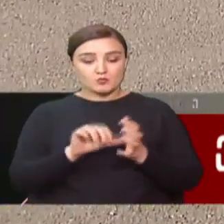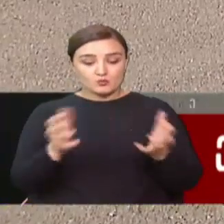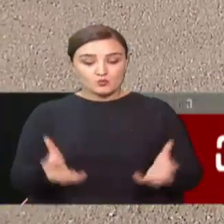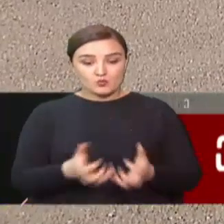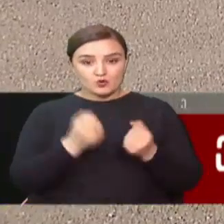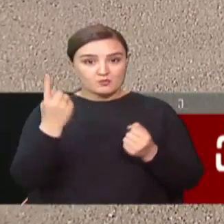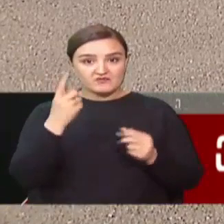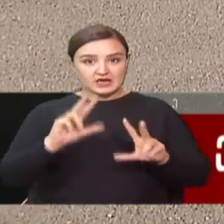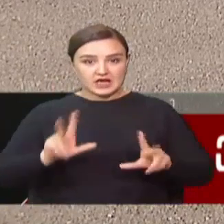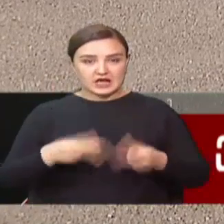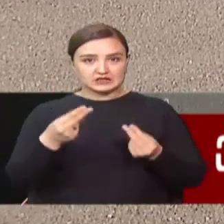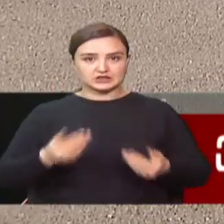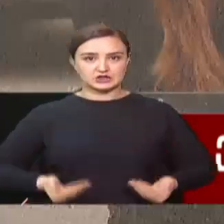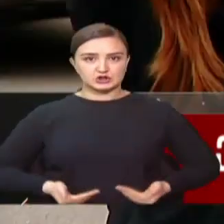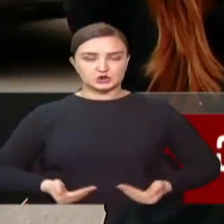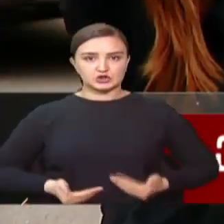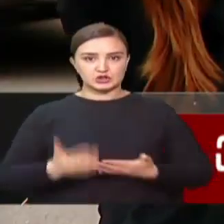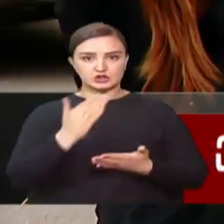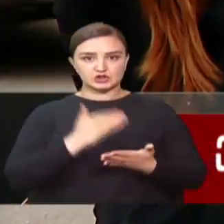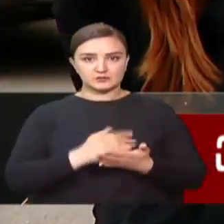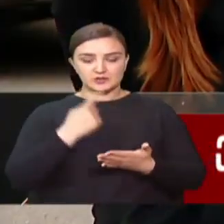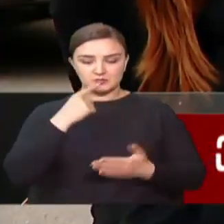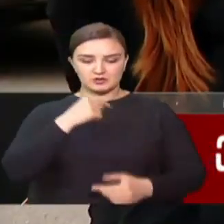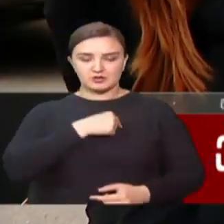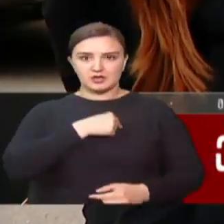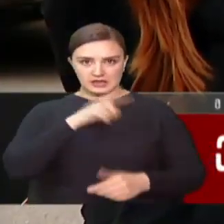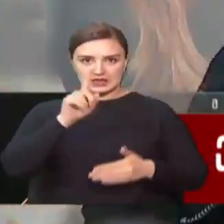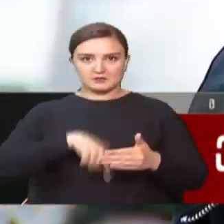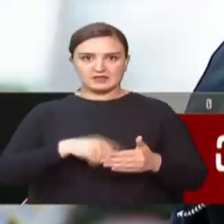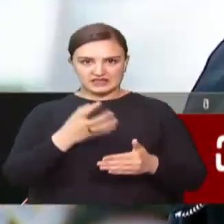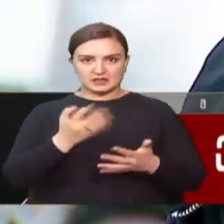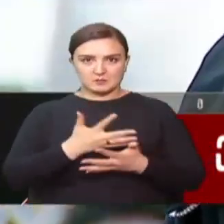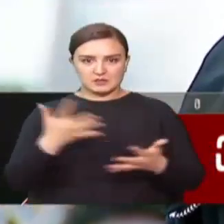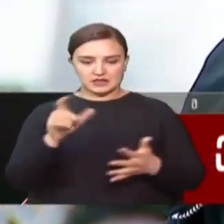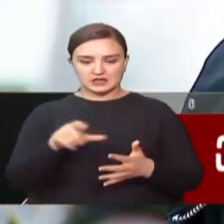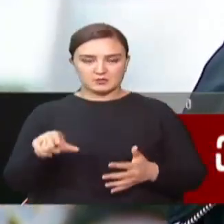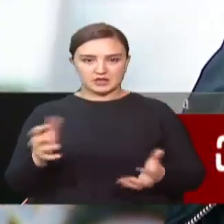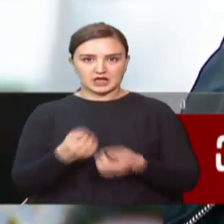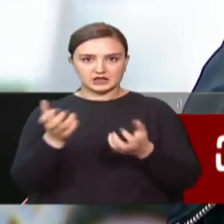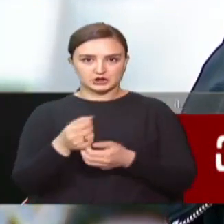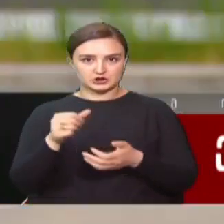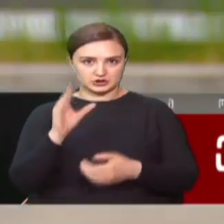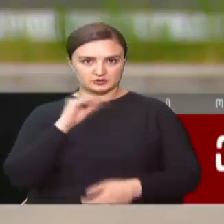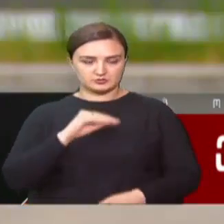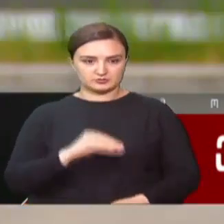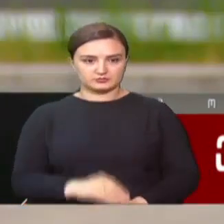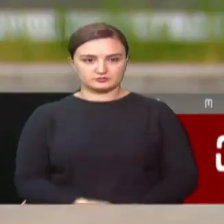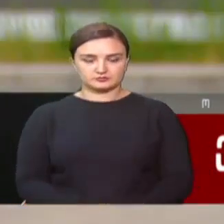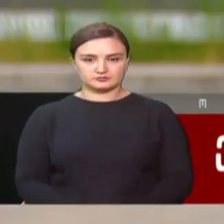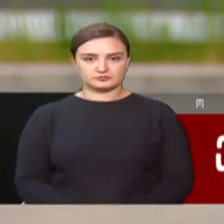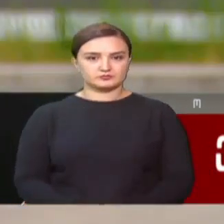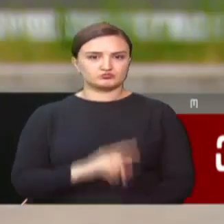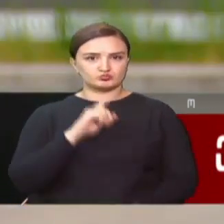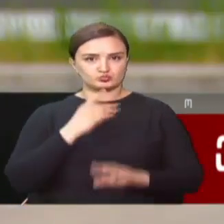ამოყვანილი პირველი გადარჩენილი სიცოცხლის შემდეგ მათი თქმით გაჩნდა იმედი, რომ უფრო მეტი ადამიანის გადარჩენა შეძლებდნენ. Ძალიან რთული